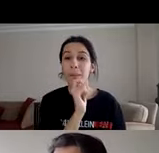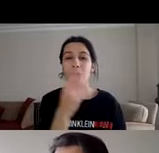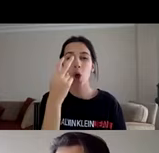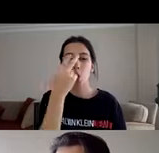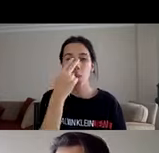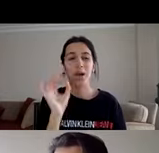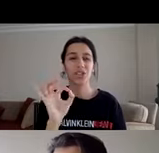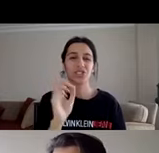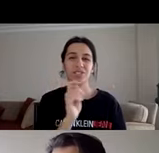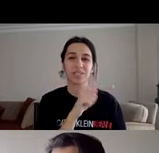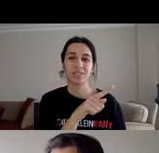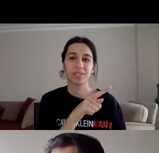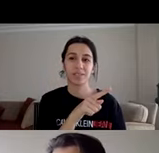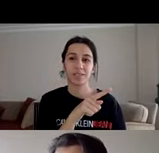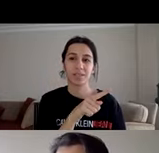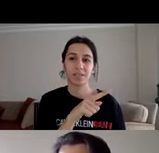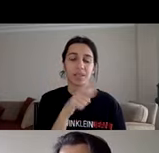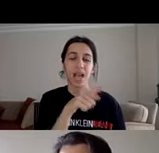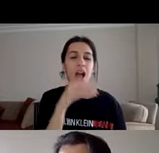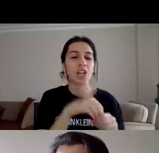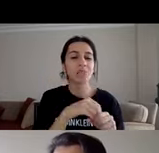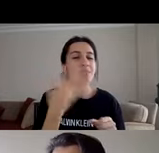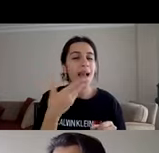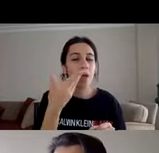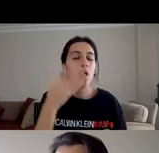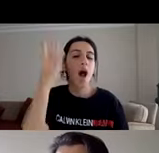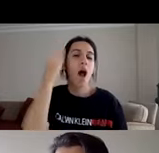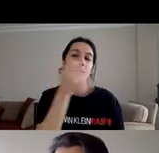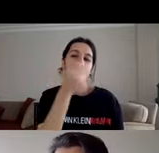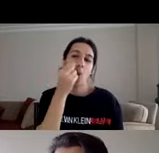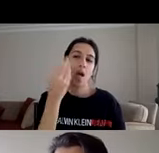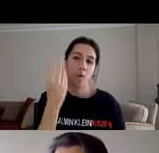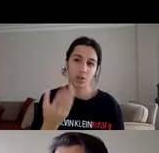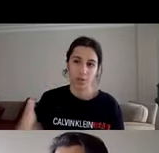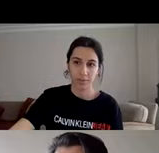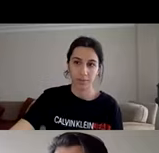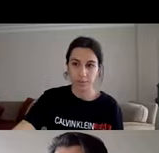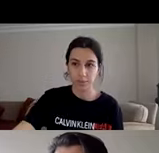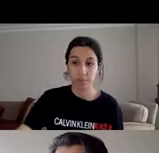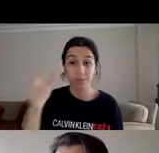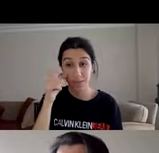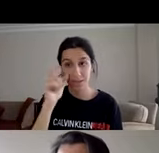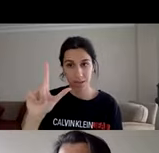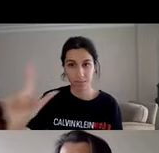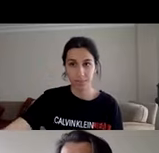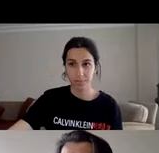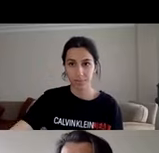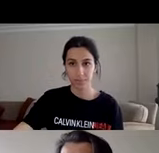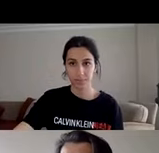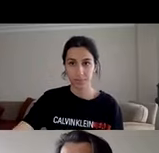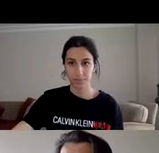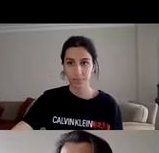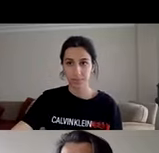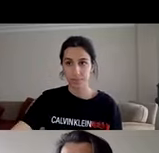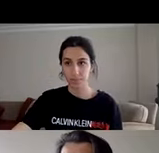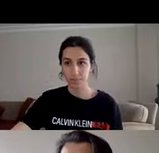engelli arkadaş için de içerideki mesajı aktaran bir biçime dönüşüyor. Buna dikkat etmek gerek. Buralarda